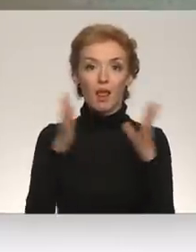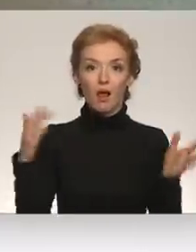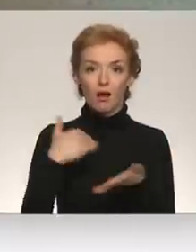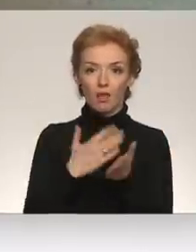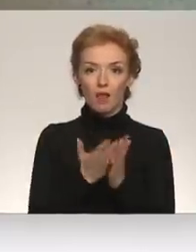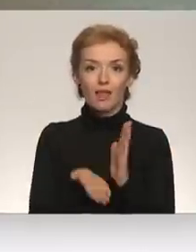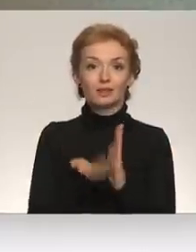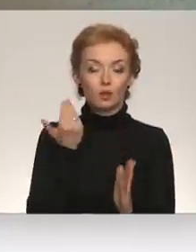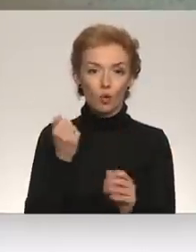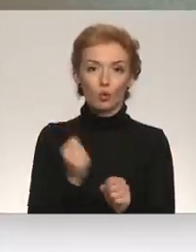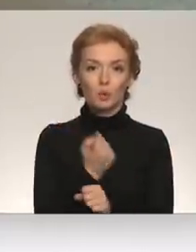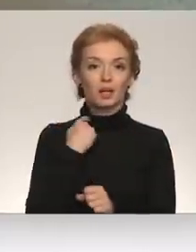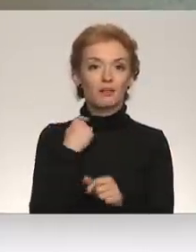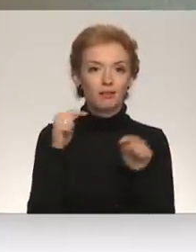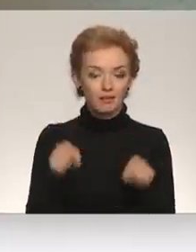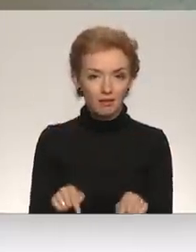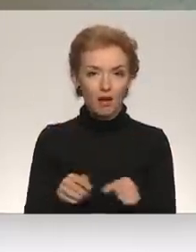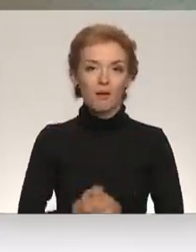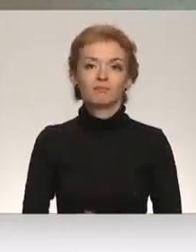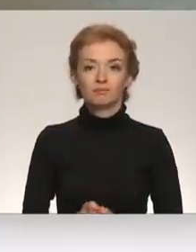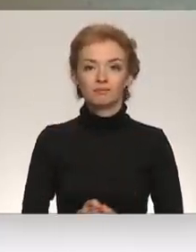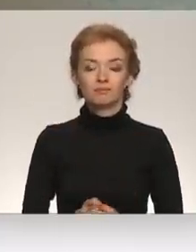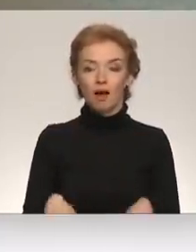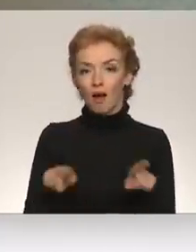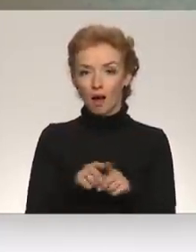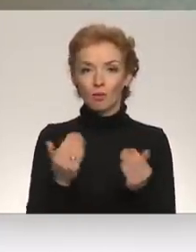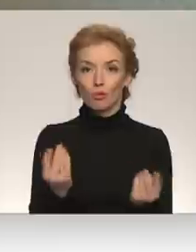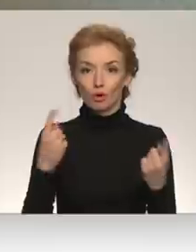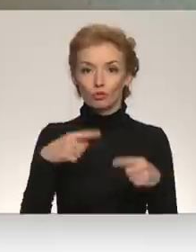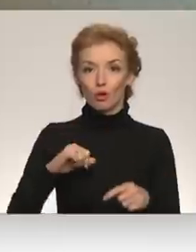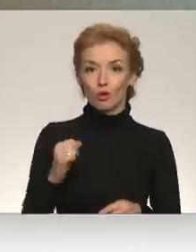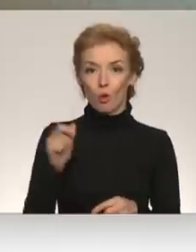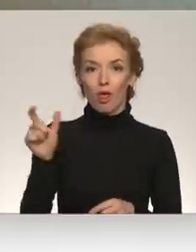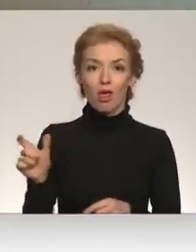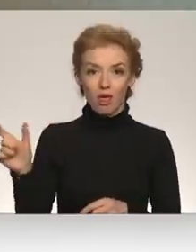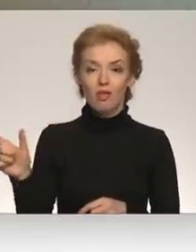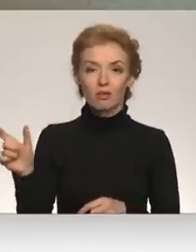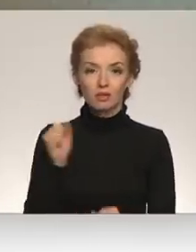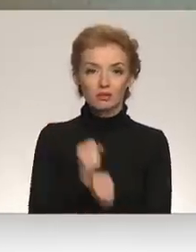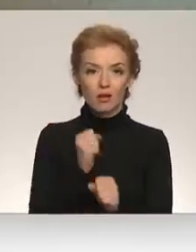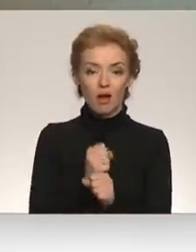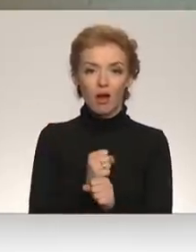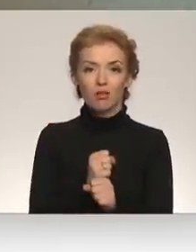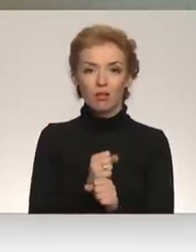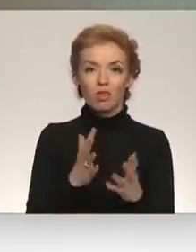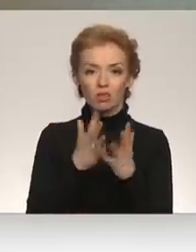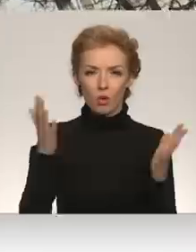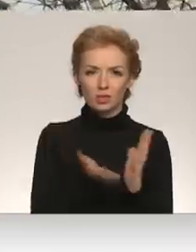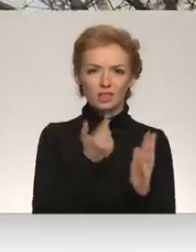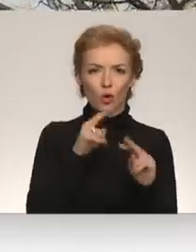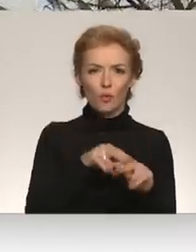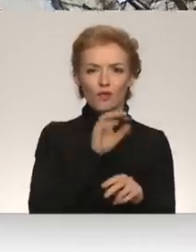daļā izsaukumi tomēr ir Rīgā. Un arī šobrīd kolēģi strādā vairākās izsaukuma